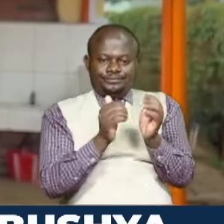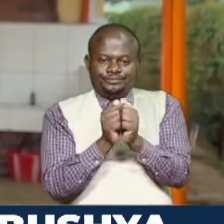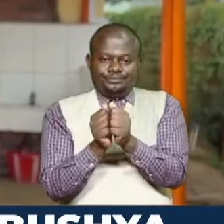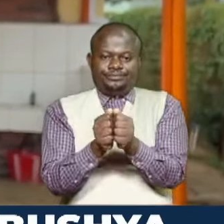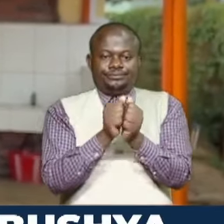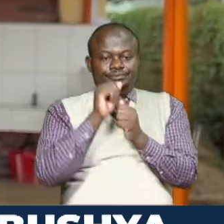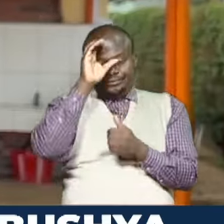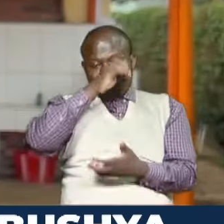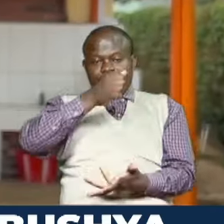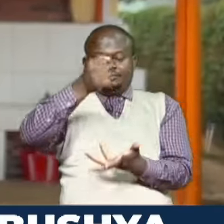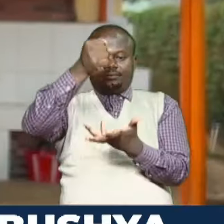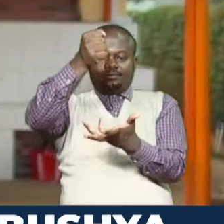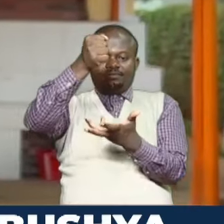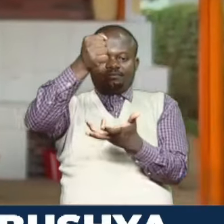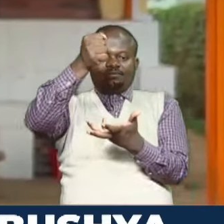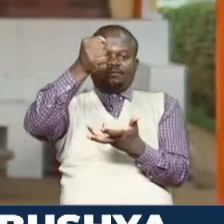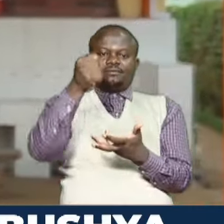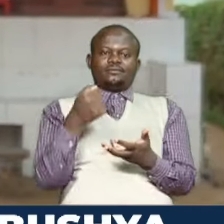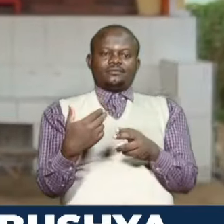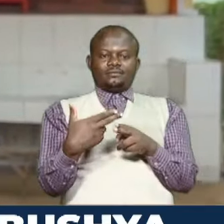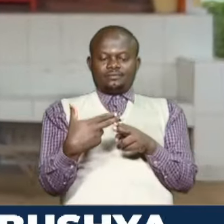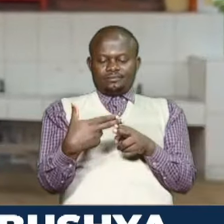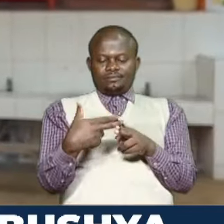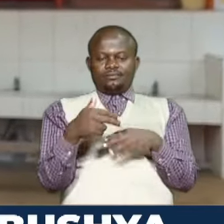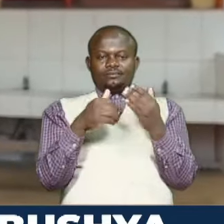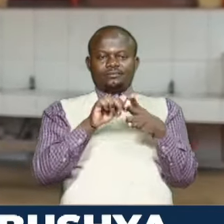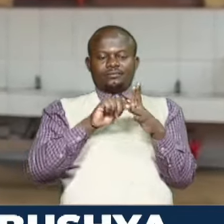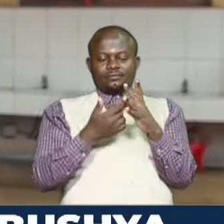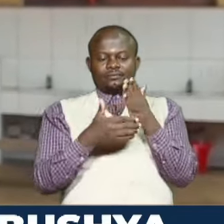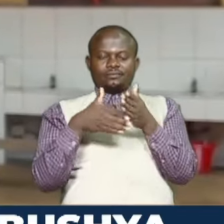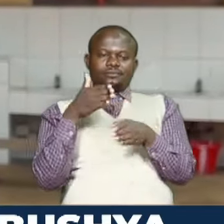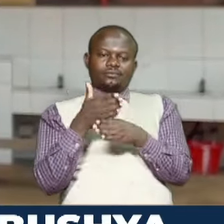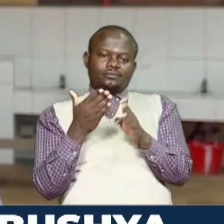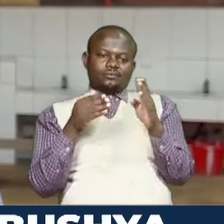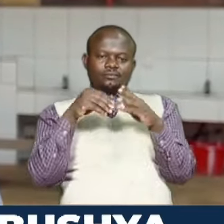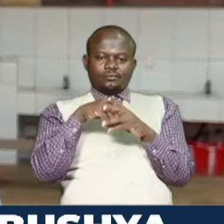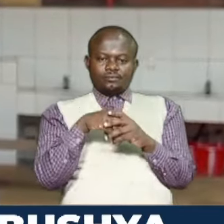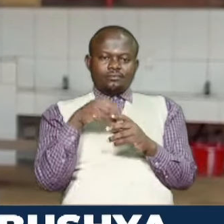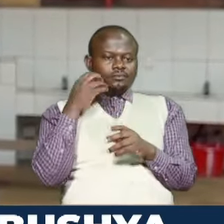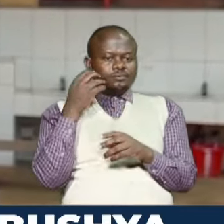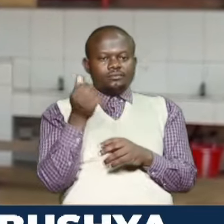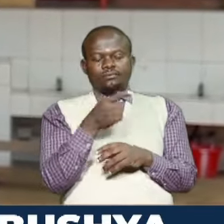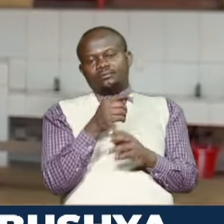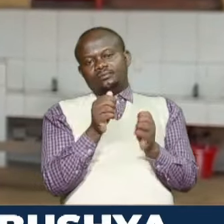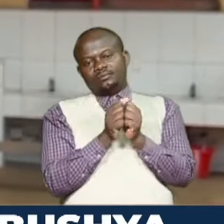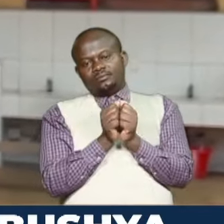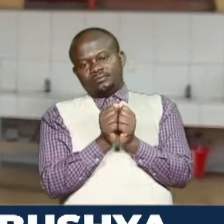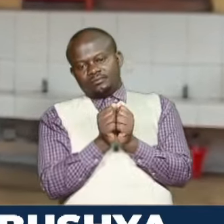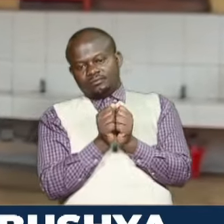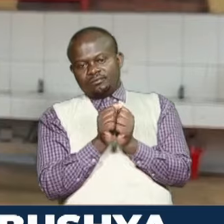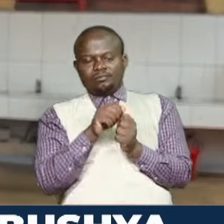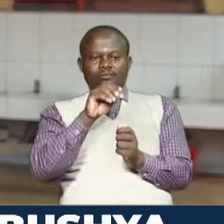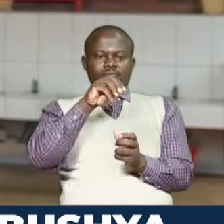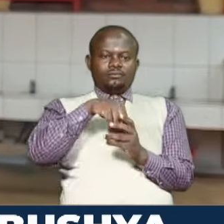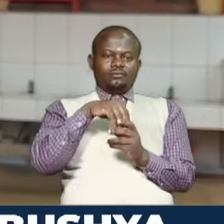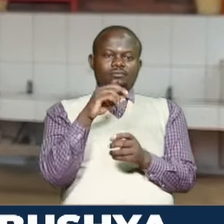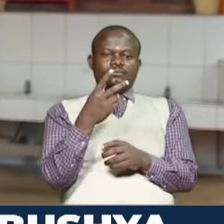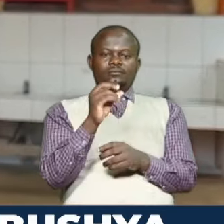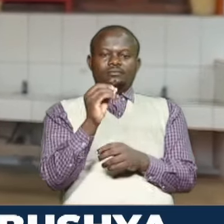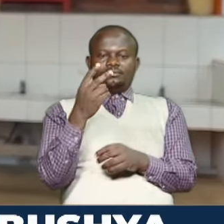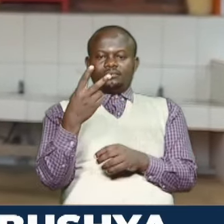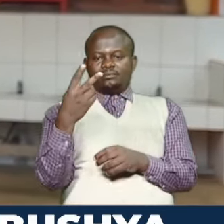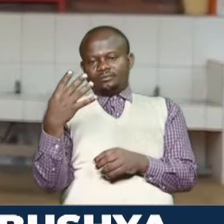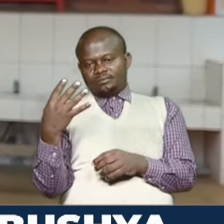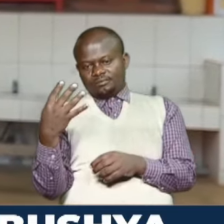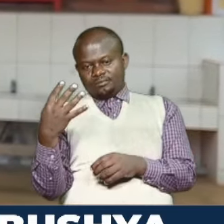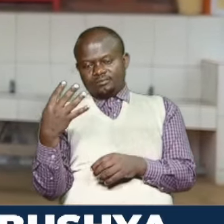bishakirwa ingengo y'imari bigiye gutangira kubakwa muri uku kwezi kwa cumi turimo kwa